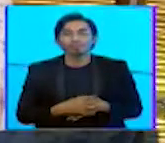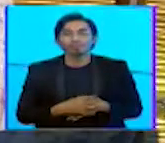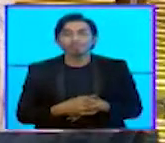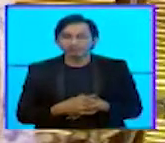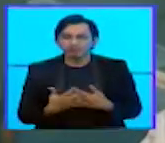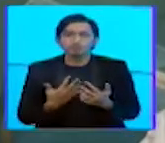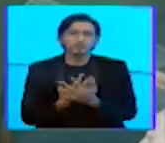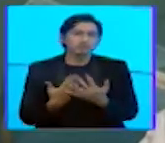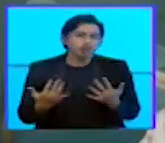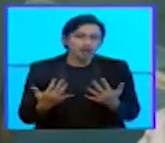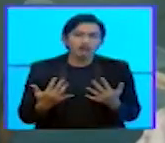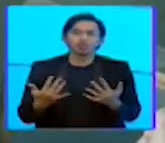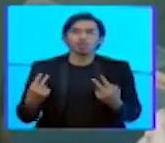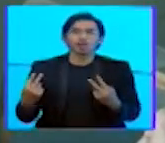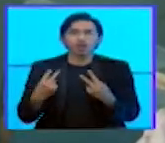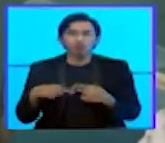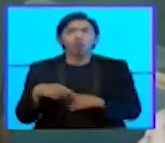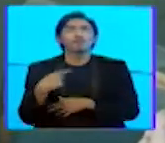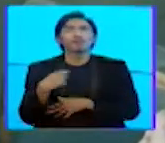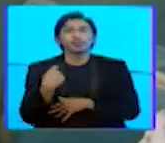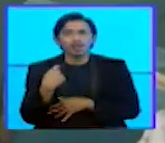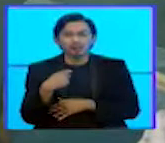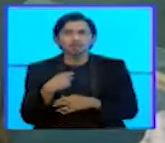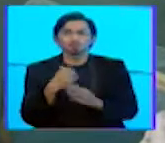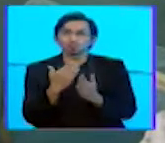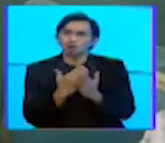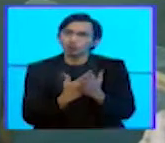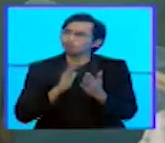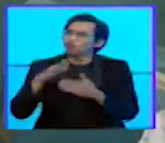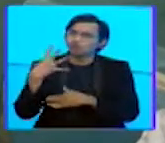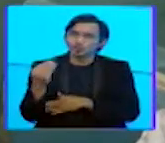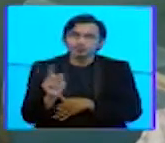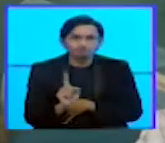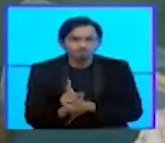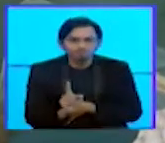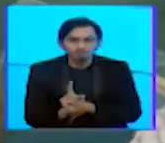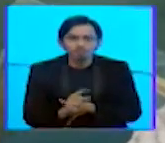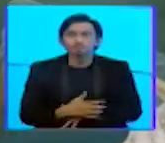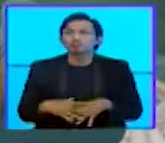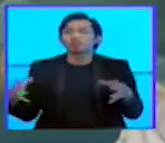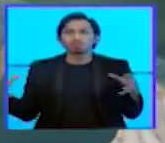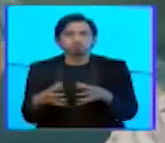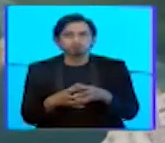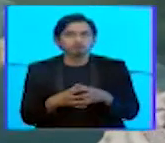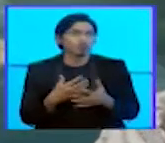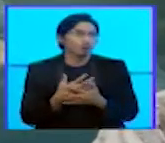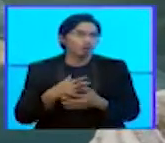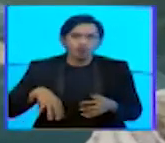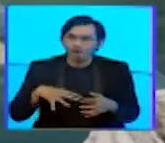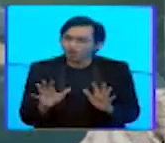bahwa kita melarang mudik, kita menghindari berkerumun, kita